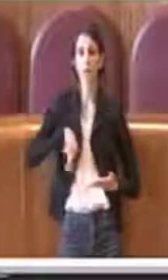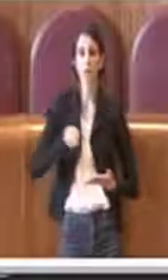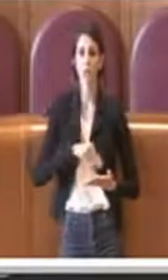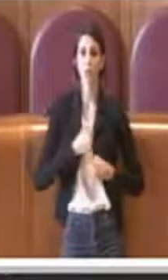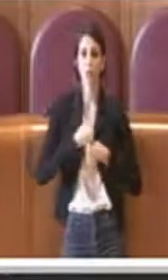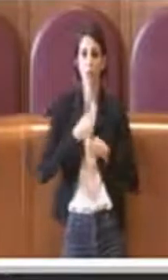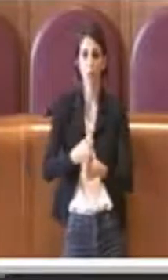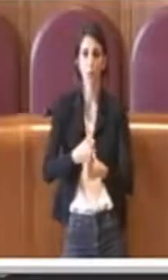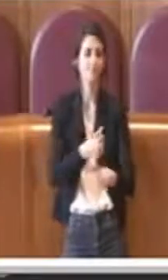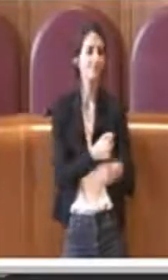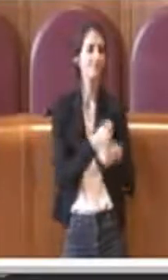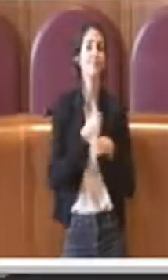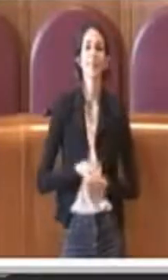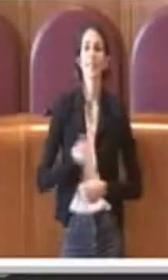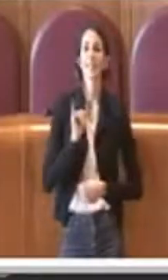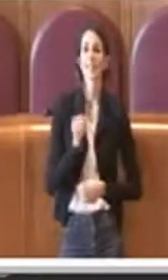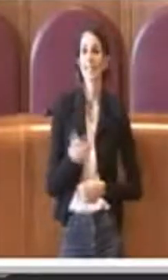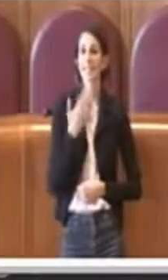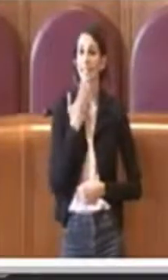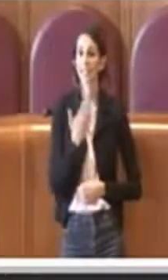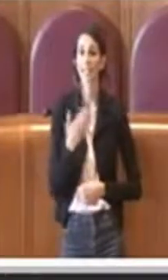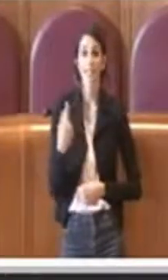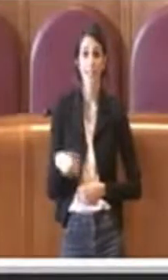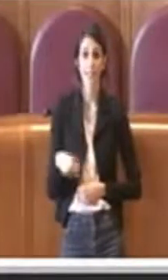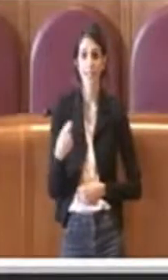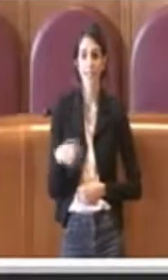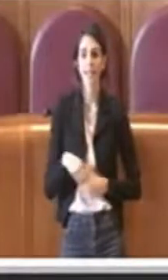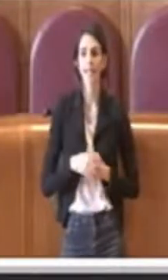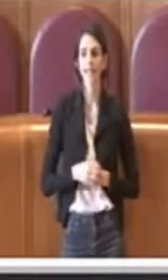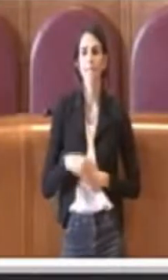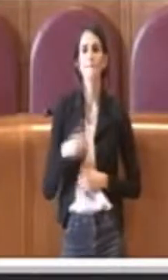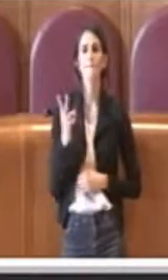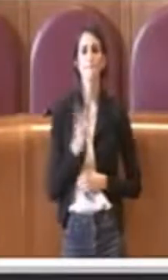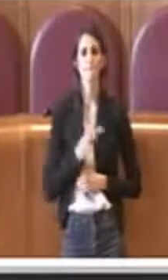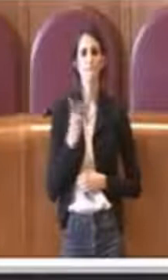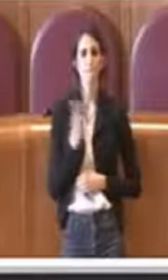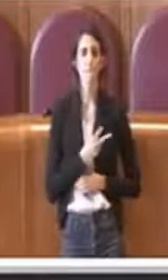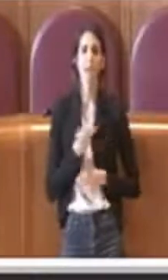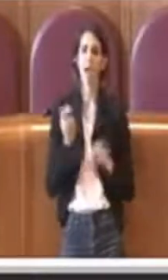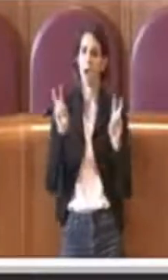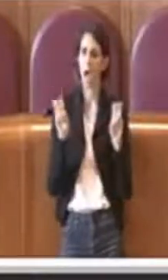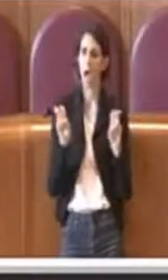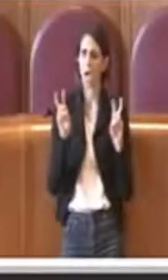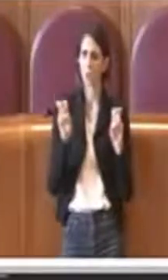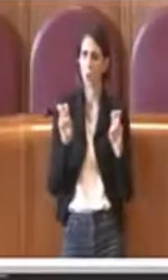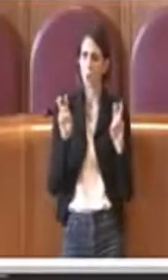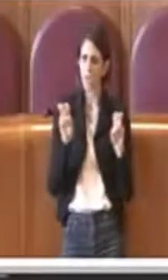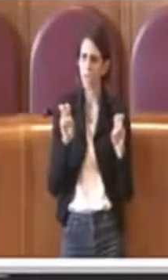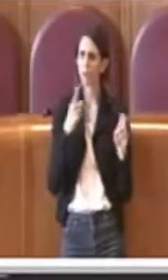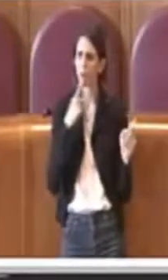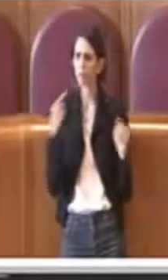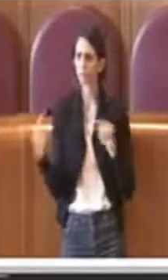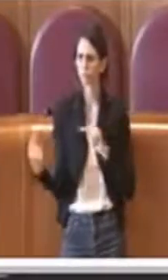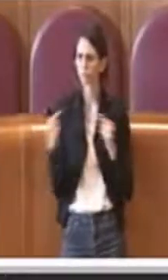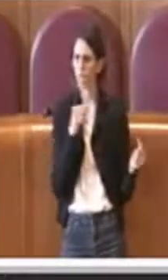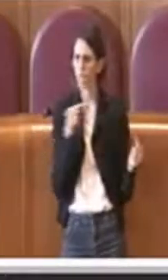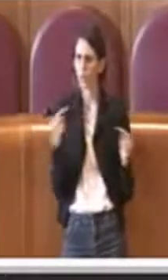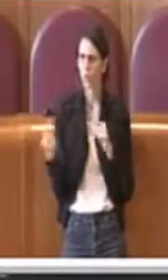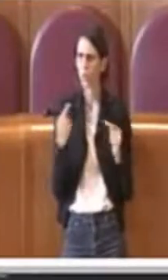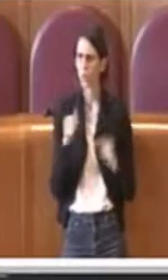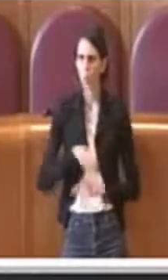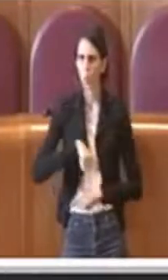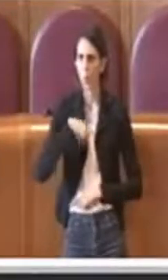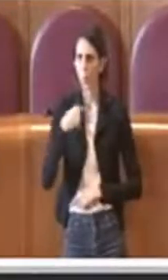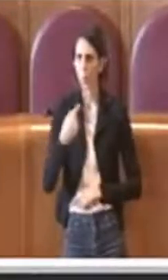se grazie pretendente praticamente di questo argomento ne abbiamo parlato lungamente teniamo